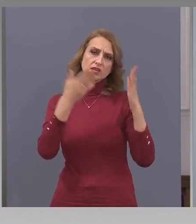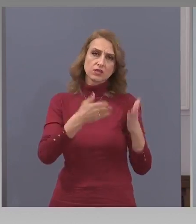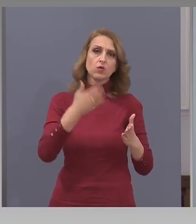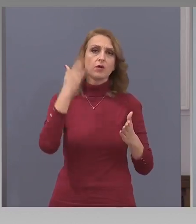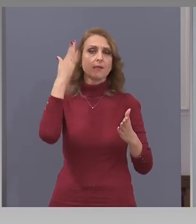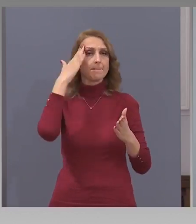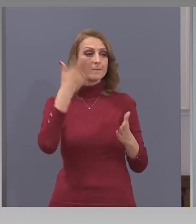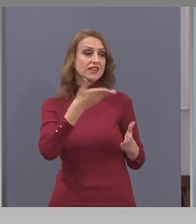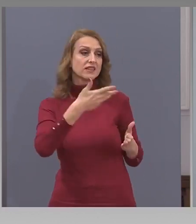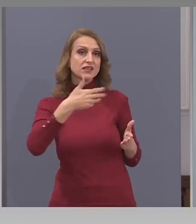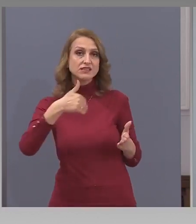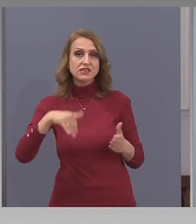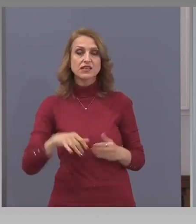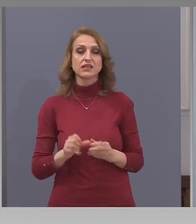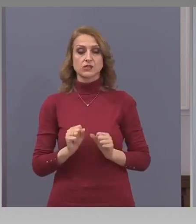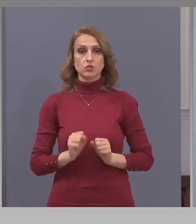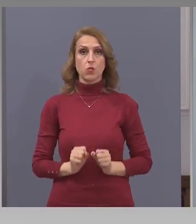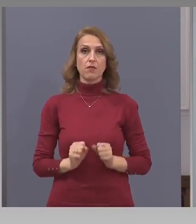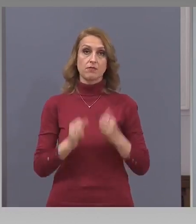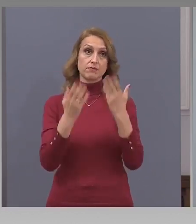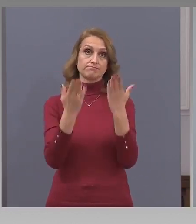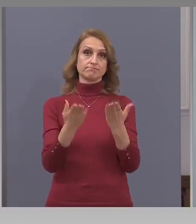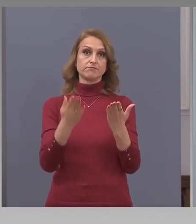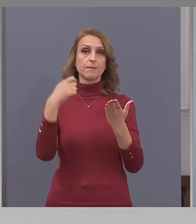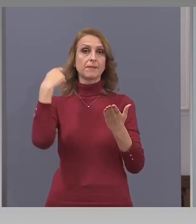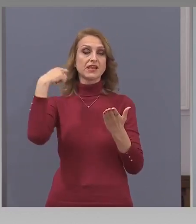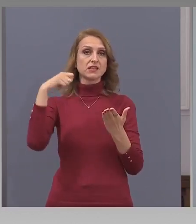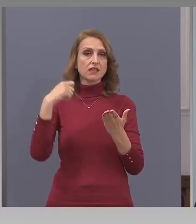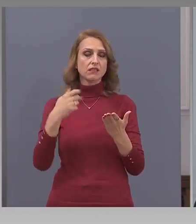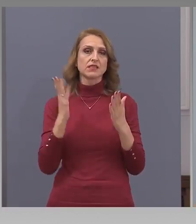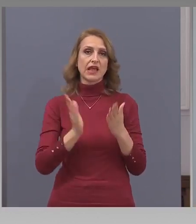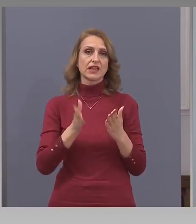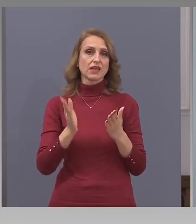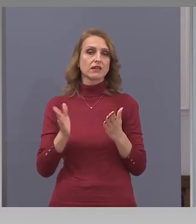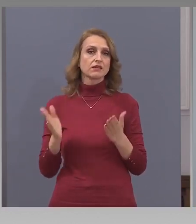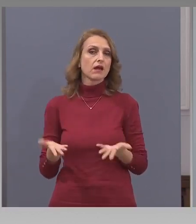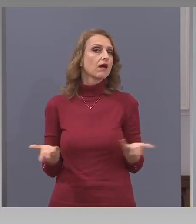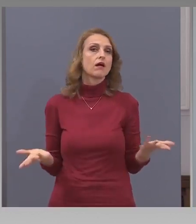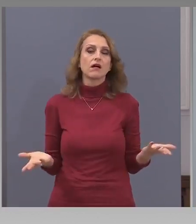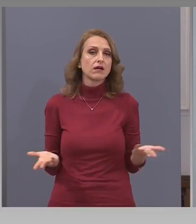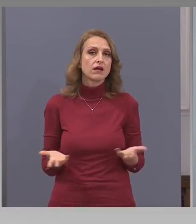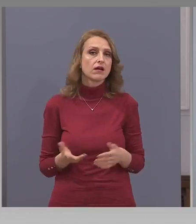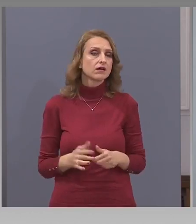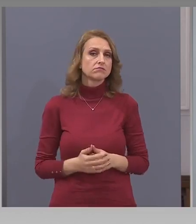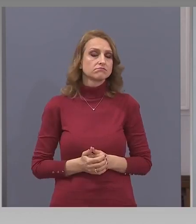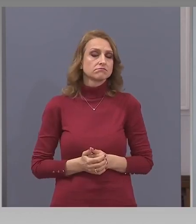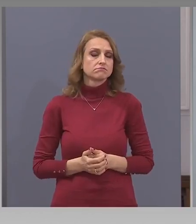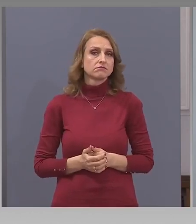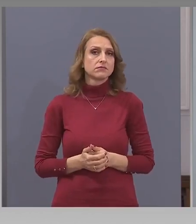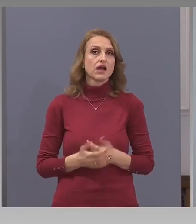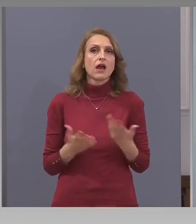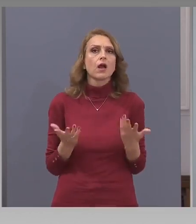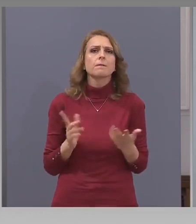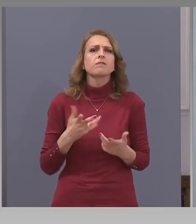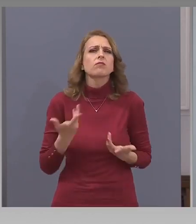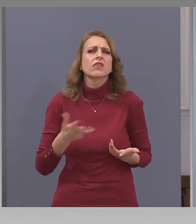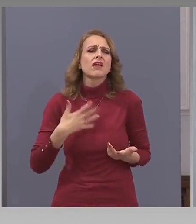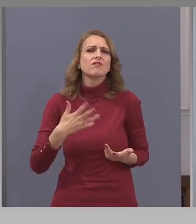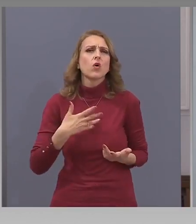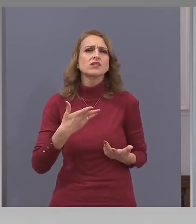всеки доложи. Своим президент. Так, так, так, так. В кое ни упреква? Кое искаме